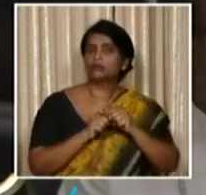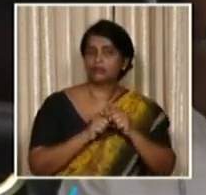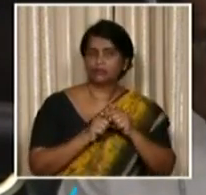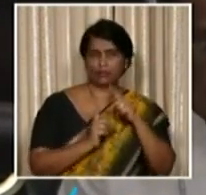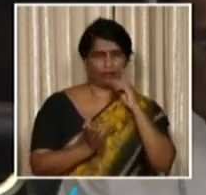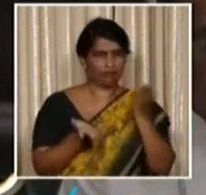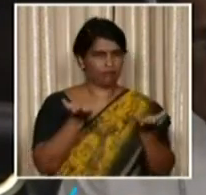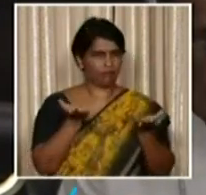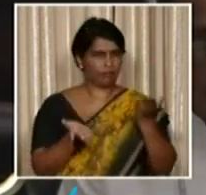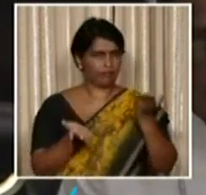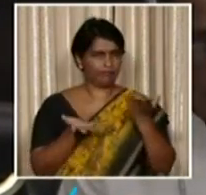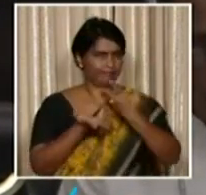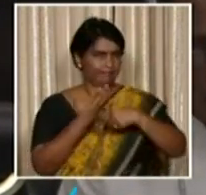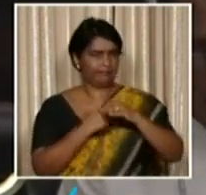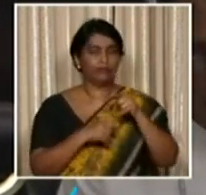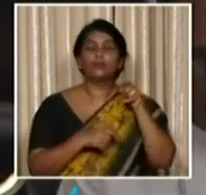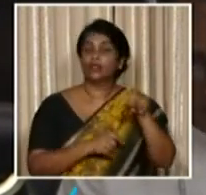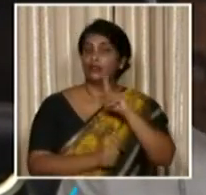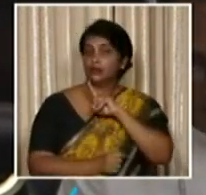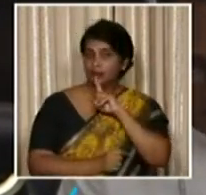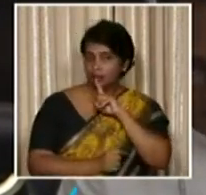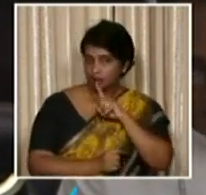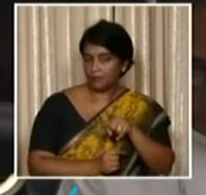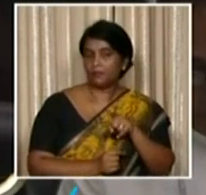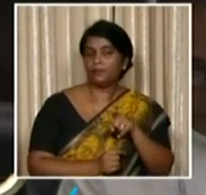තුලන කියන මේ